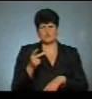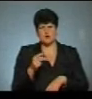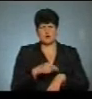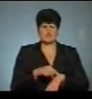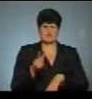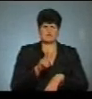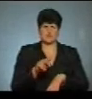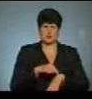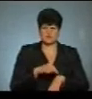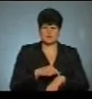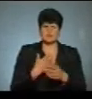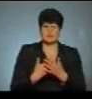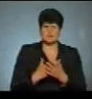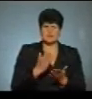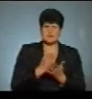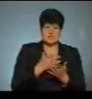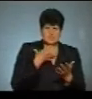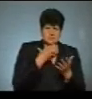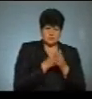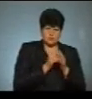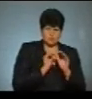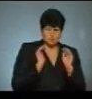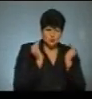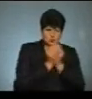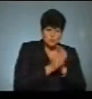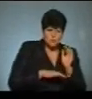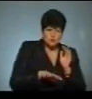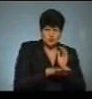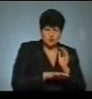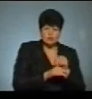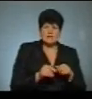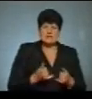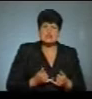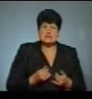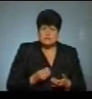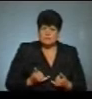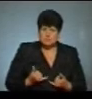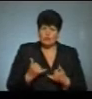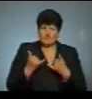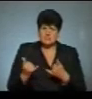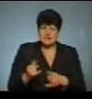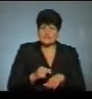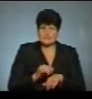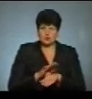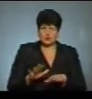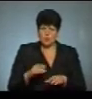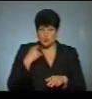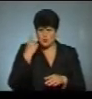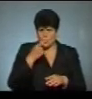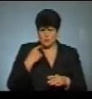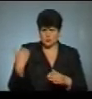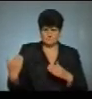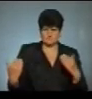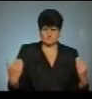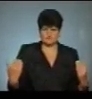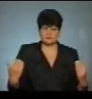на добу ви мали свою зону і цінуйте недоторканність особистого простору